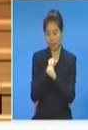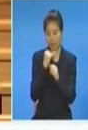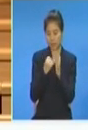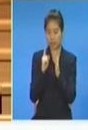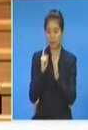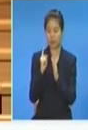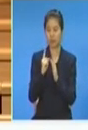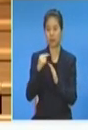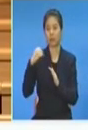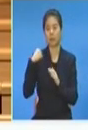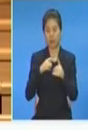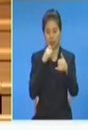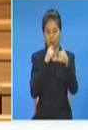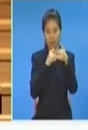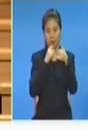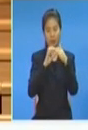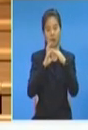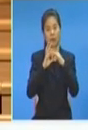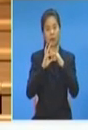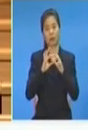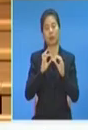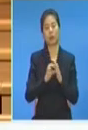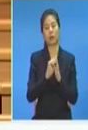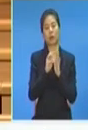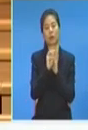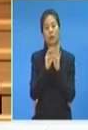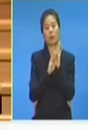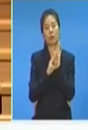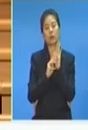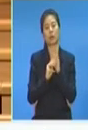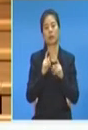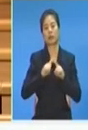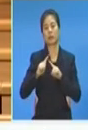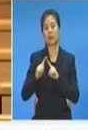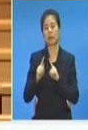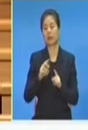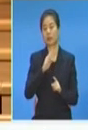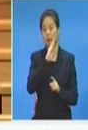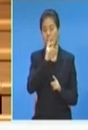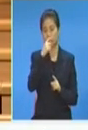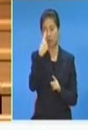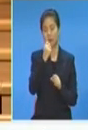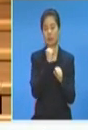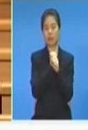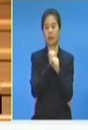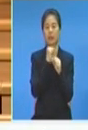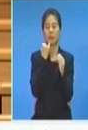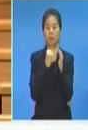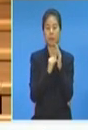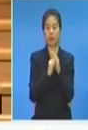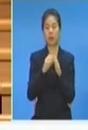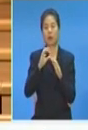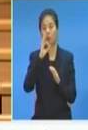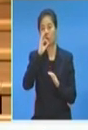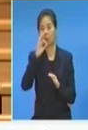ในคดีวินัยผมใช้คำว่าวินัยนะครับใบเหลืองอะใบเหลืองใบแดงที่ยังไม่ฟ้องศาล